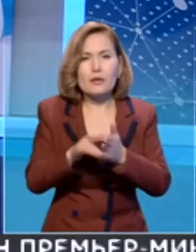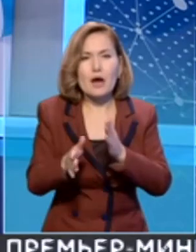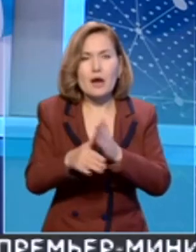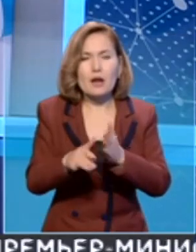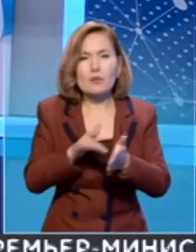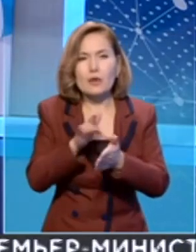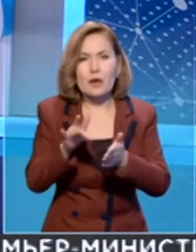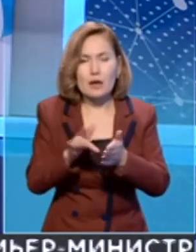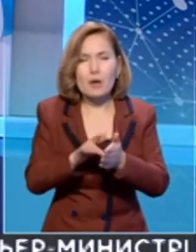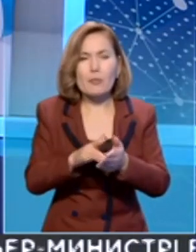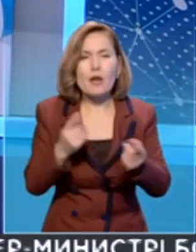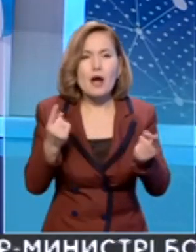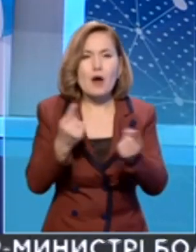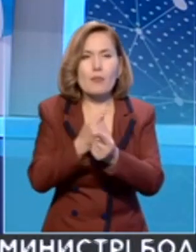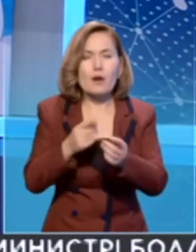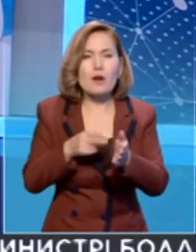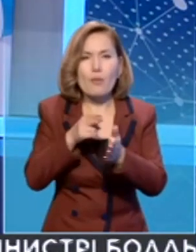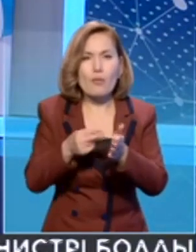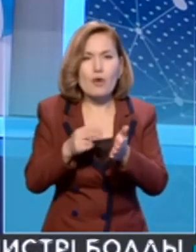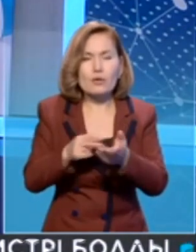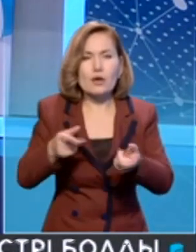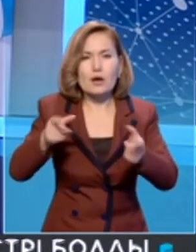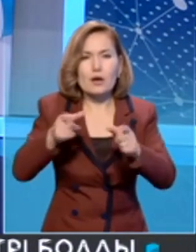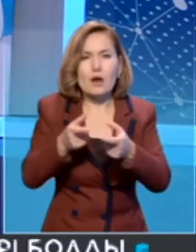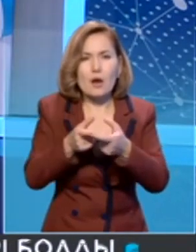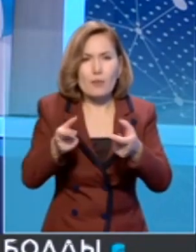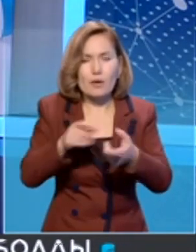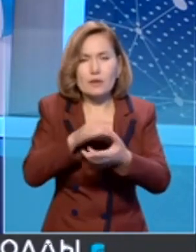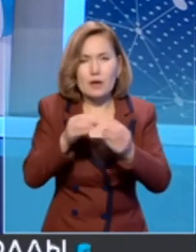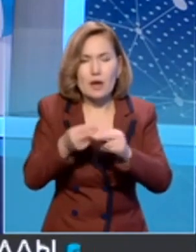Атырауға жол жүретін пойыздарды қымбаттайды. Сонымен бірге